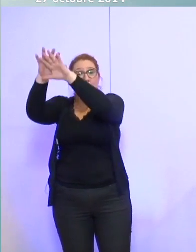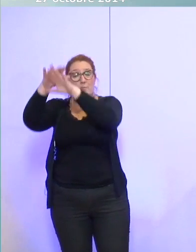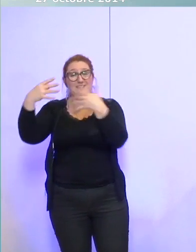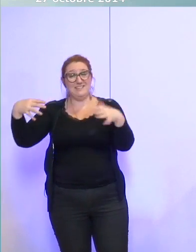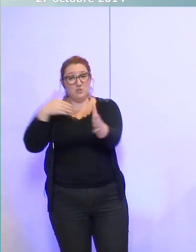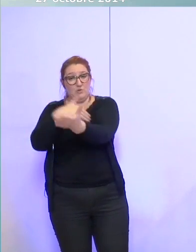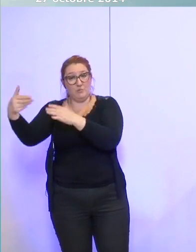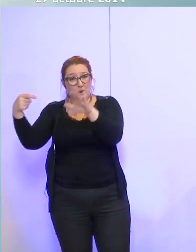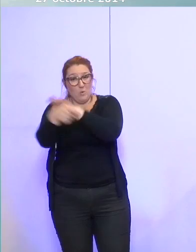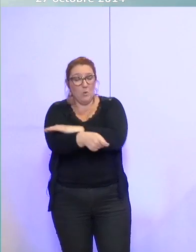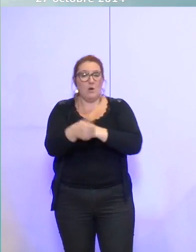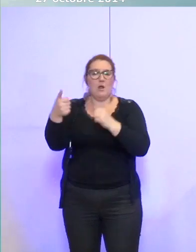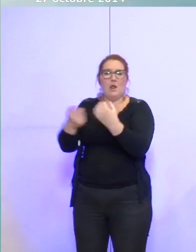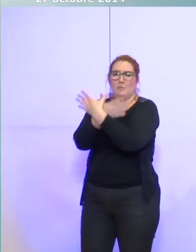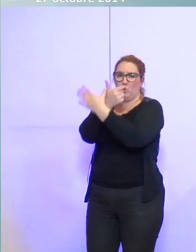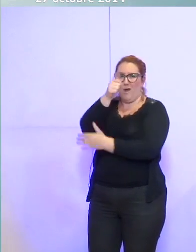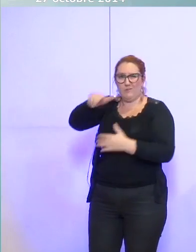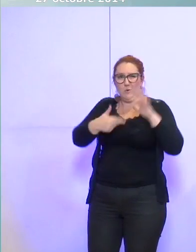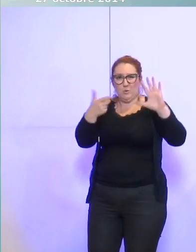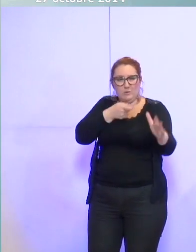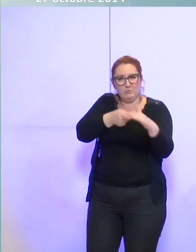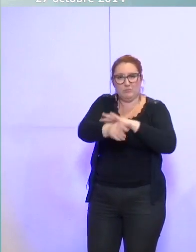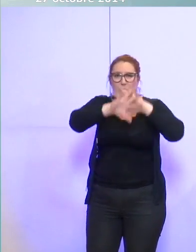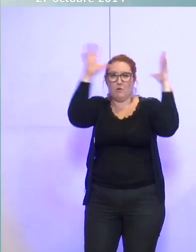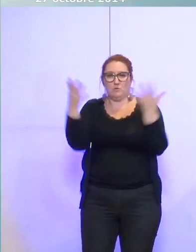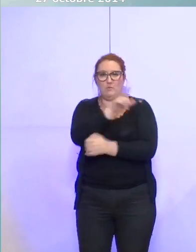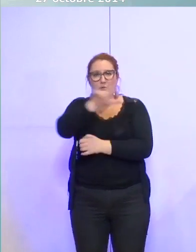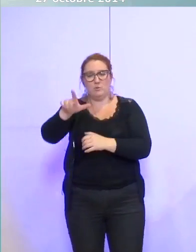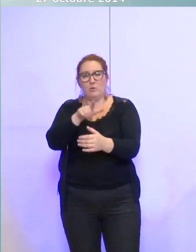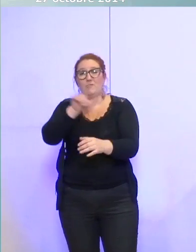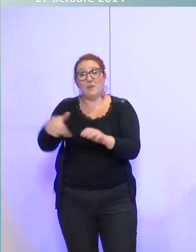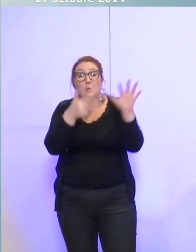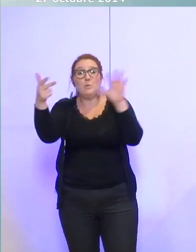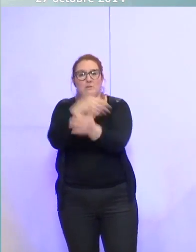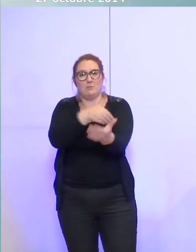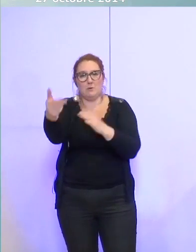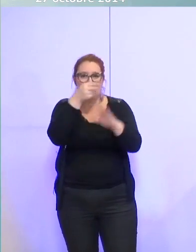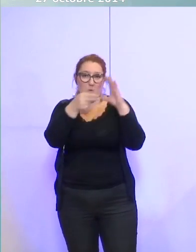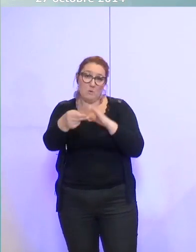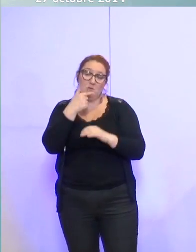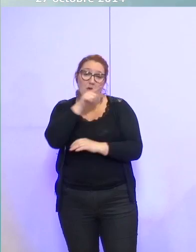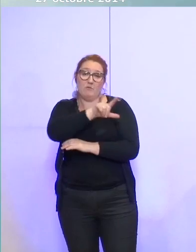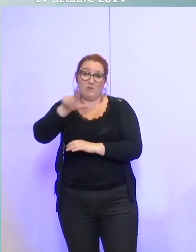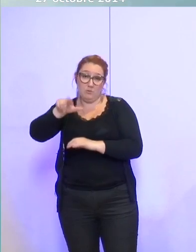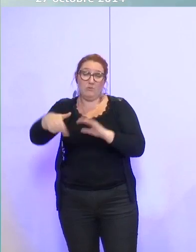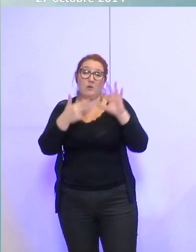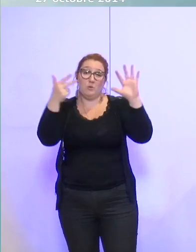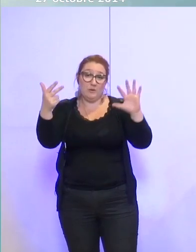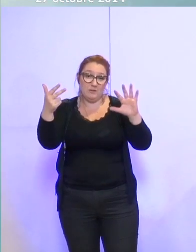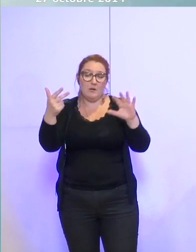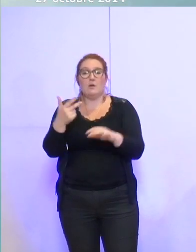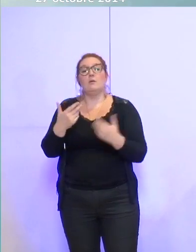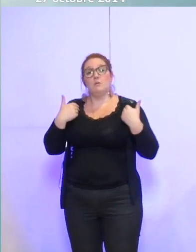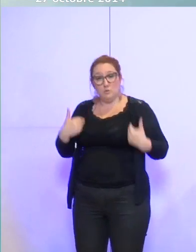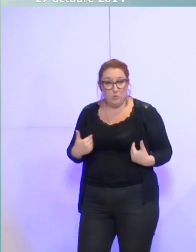à 1,8 pour un budget total de 22,8 millions d'euros, donc 28,2 millions d'euros au total et 2 millions d'euros pour la